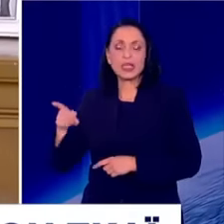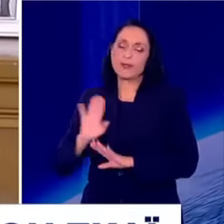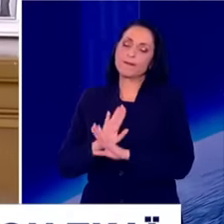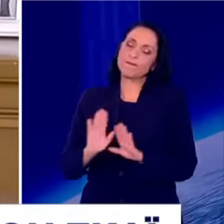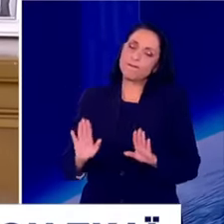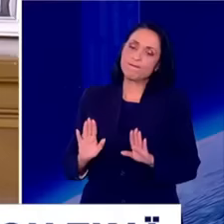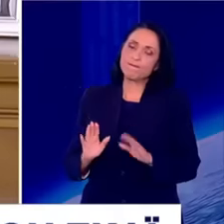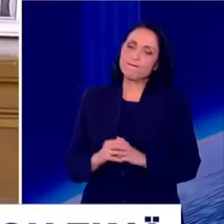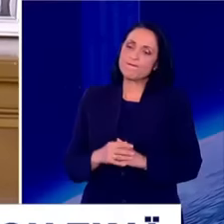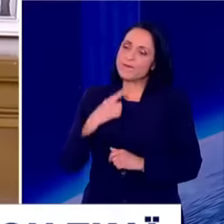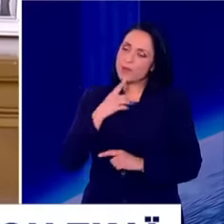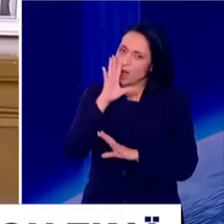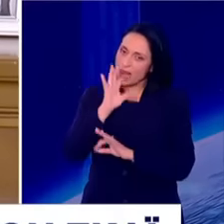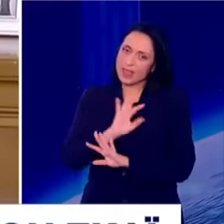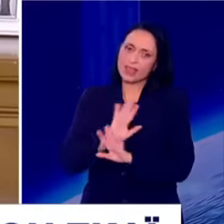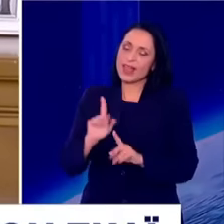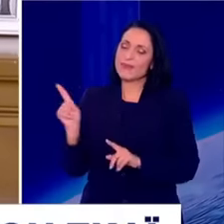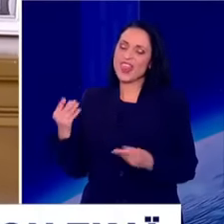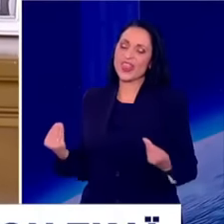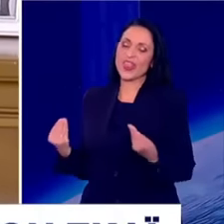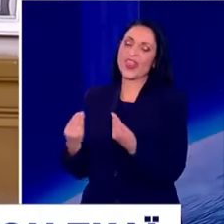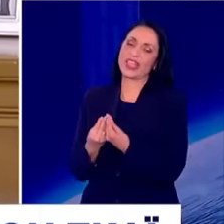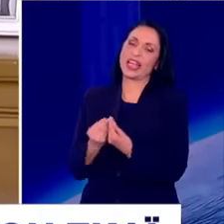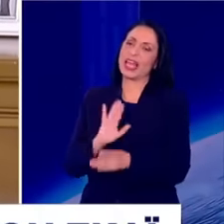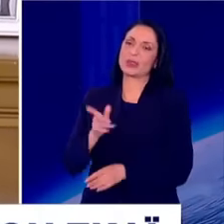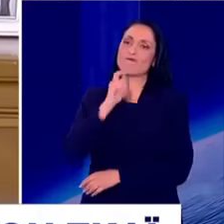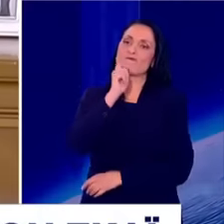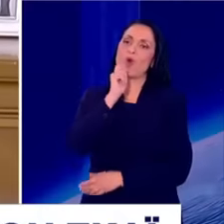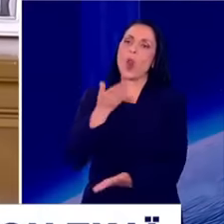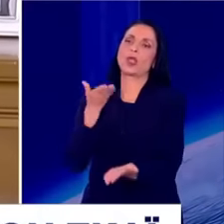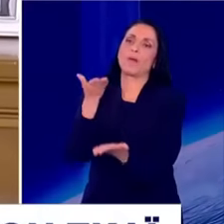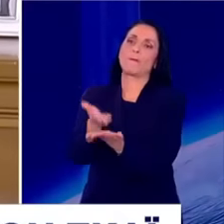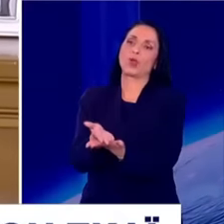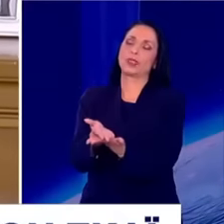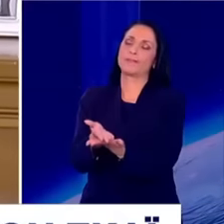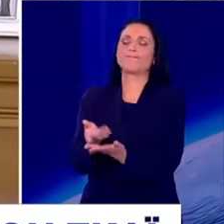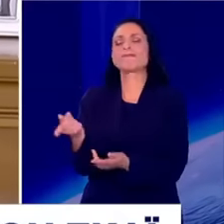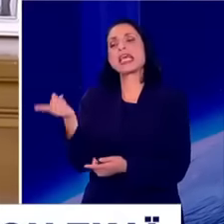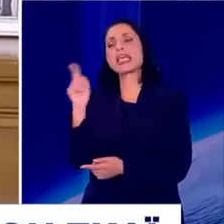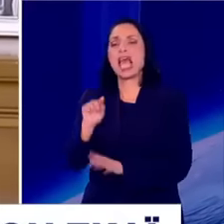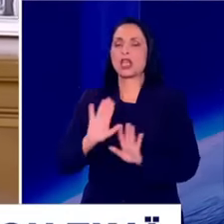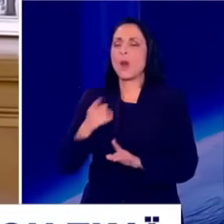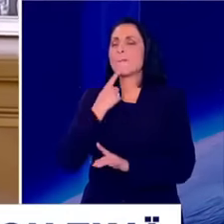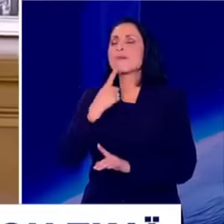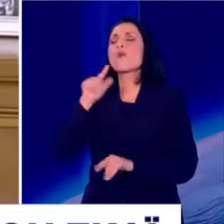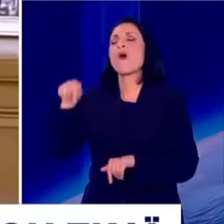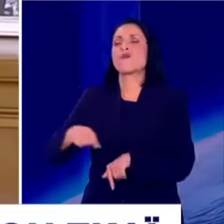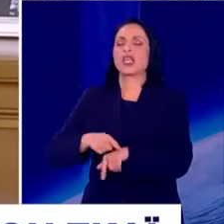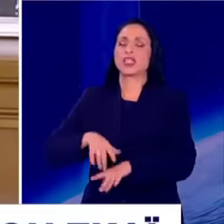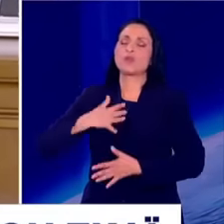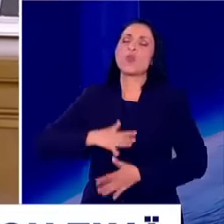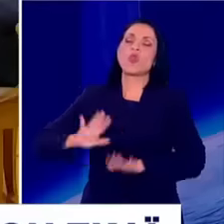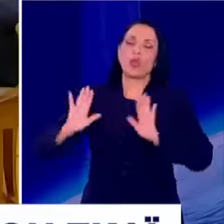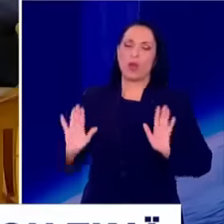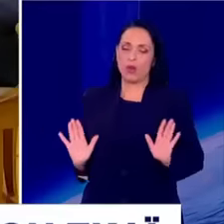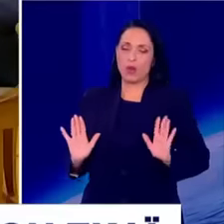είμαστε ειλικρινείς, δεν παραπέμπει σε πολιτική πρόταση. Μάλλον σε κάτι άλλο παραπέμπει, να μην το χαρακτηρίσω. Αλλά σε,